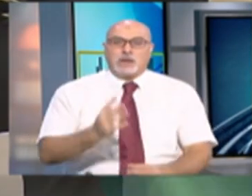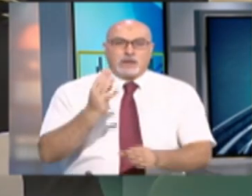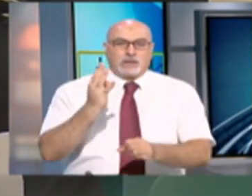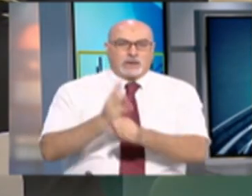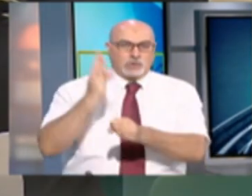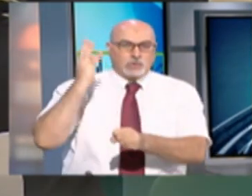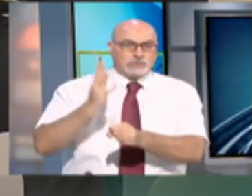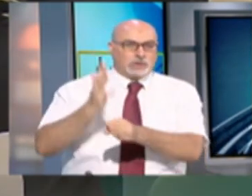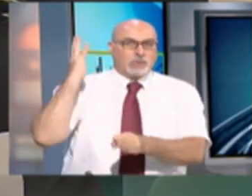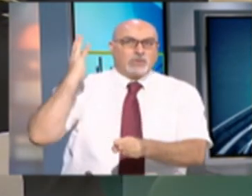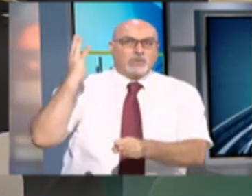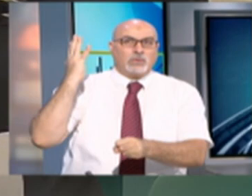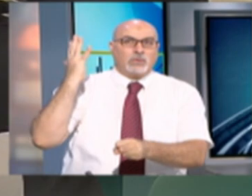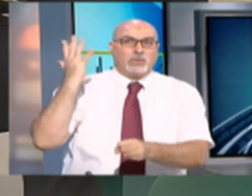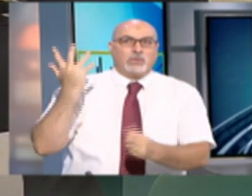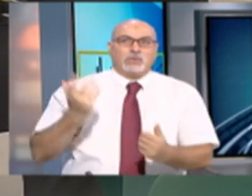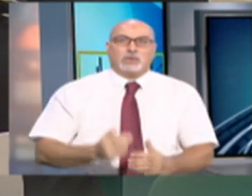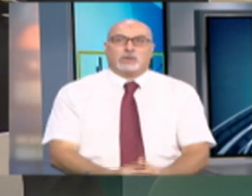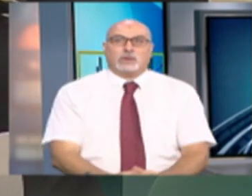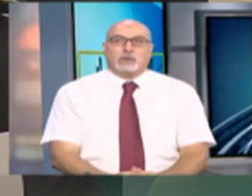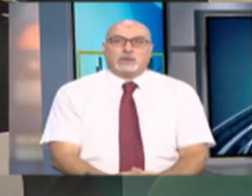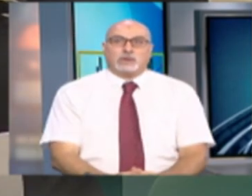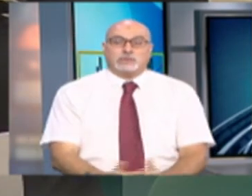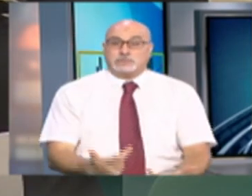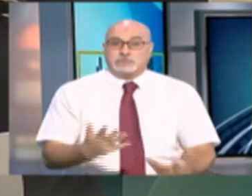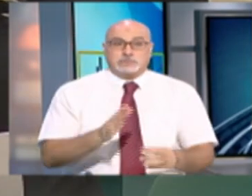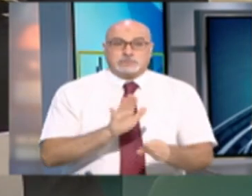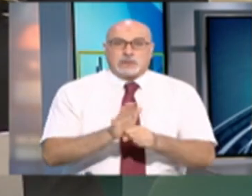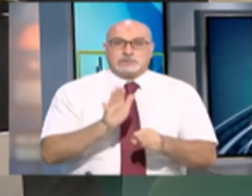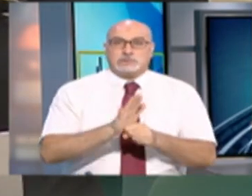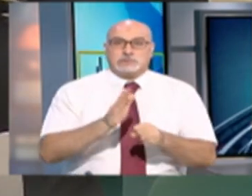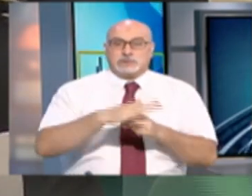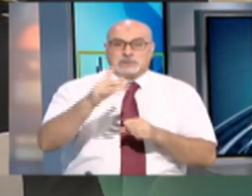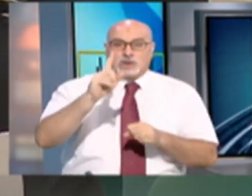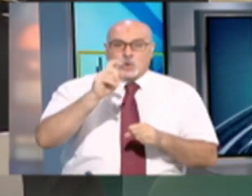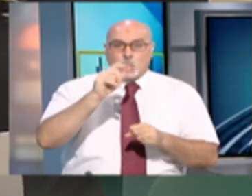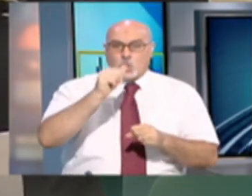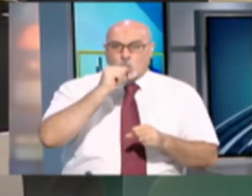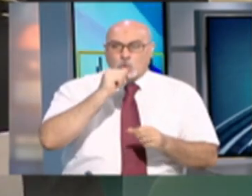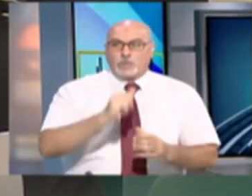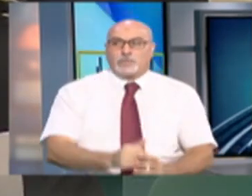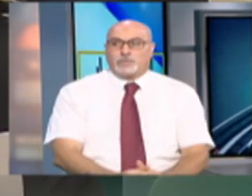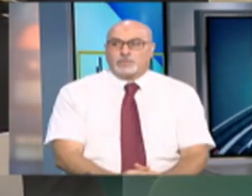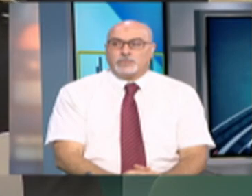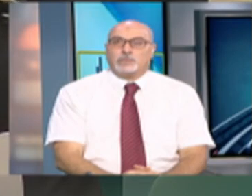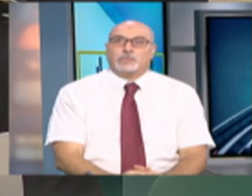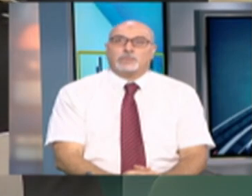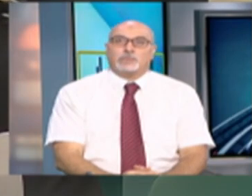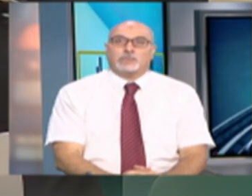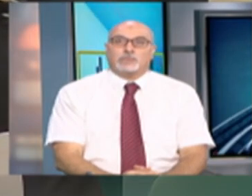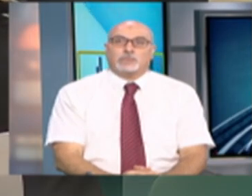4 سنوات 5 سنوات جفاف يعني أصبحت ما تفيدش المواطن في ماء الشرب.